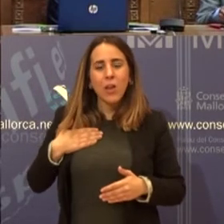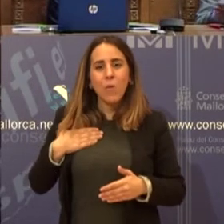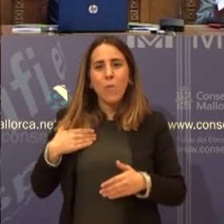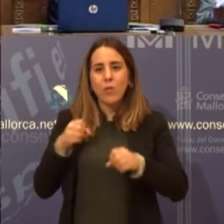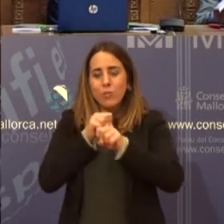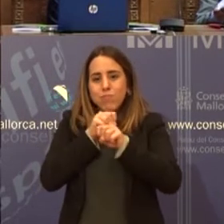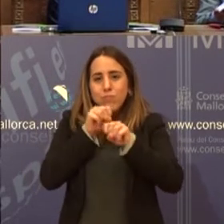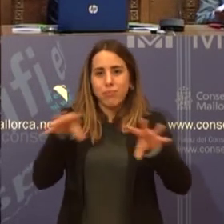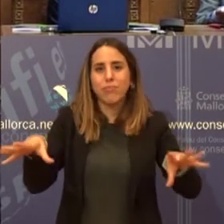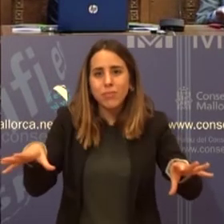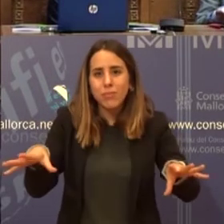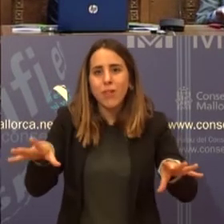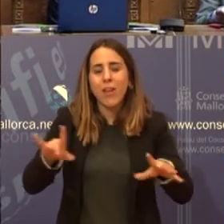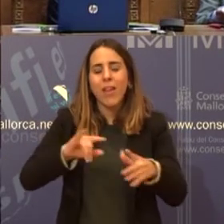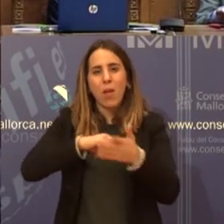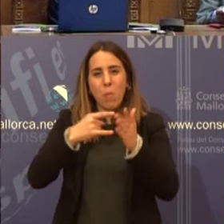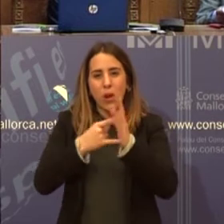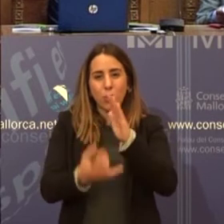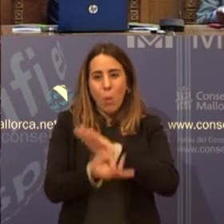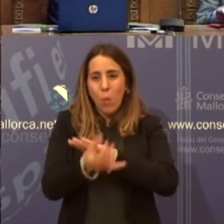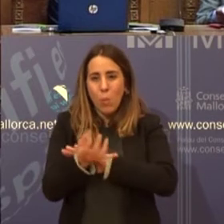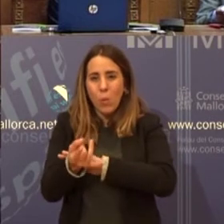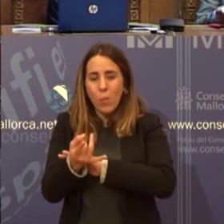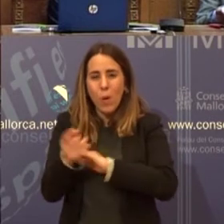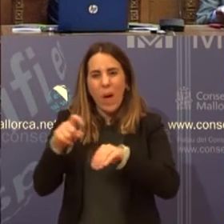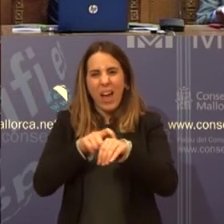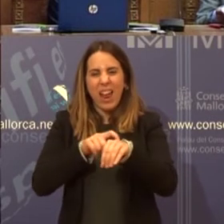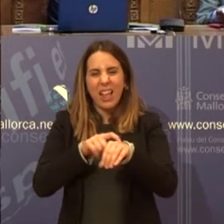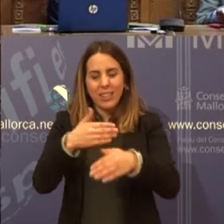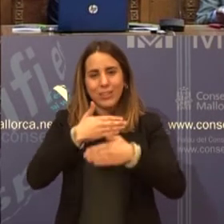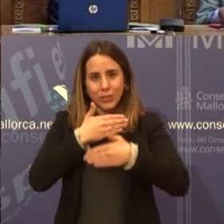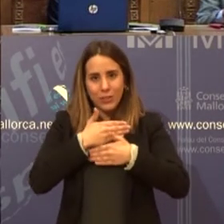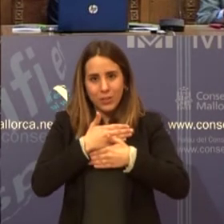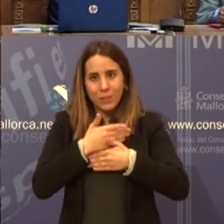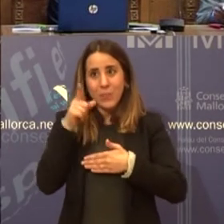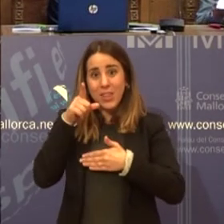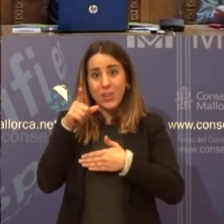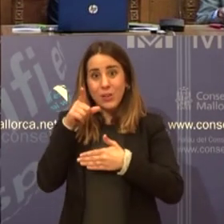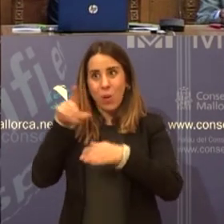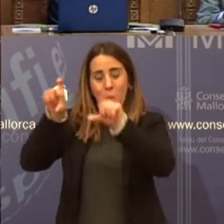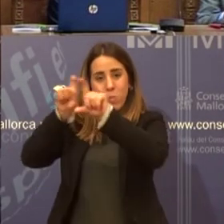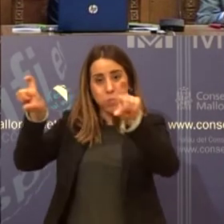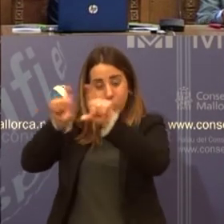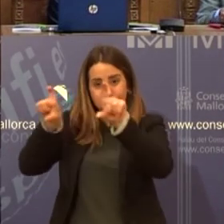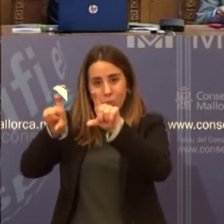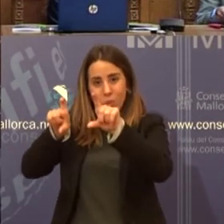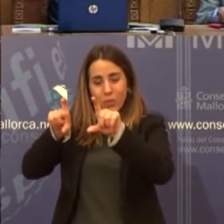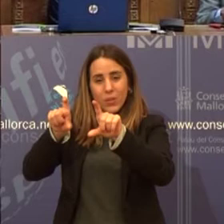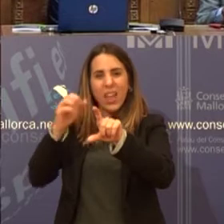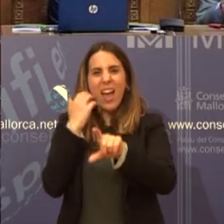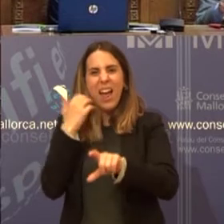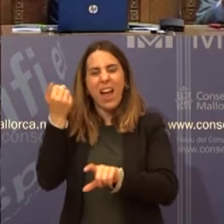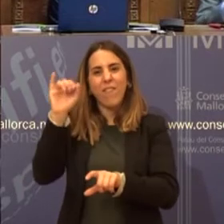la divulgació i fer projectes de caràcter solidari. I així neix el celler de Rara Avis Solidari.